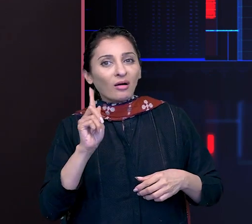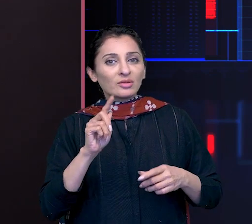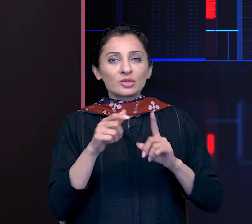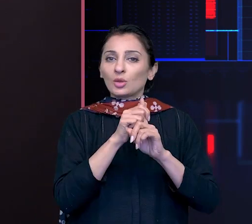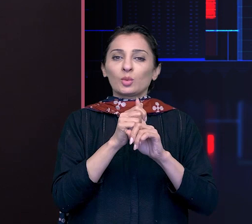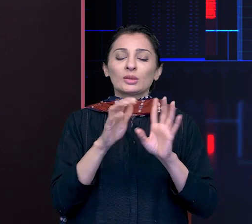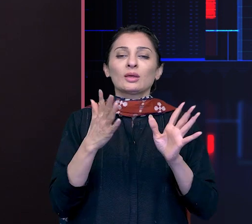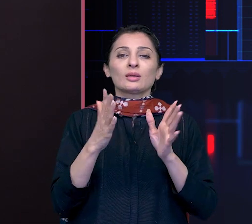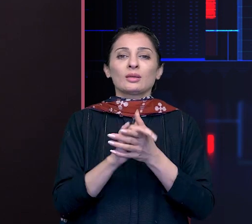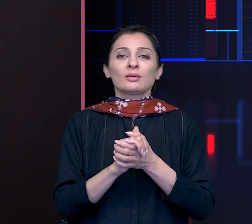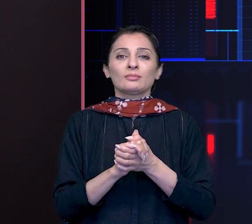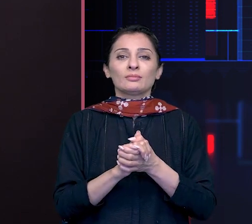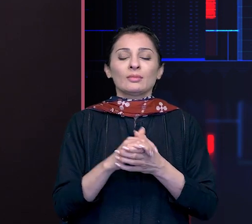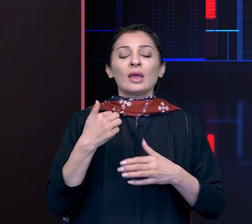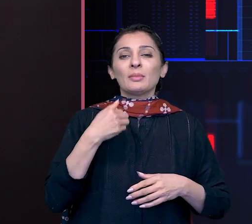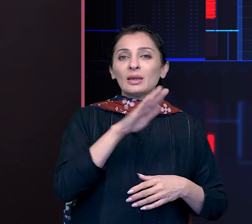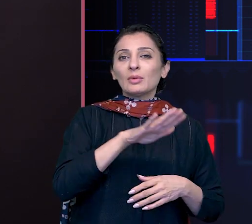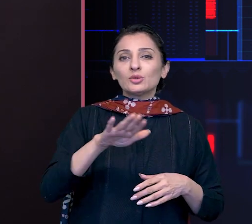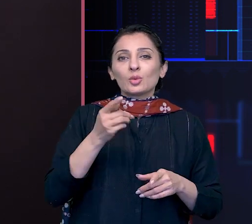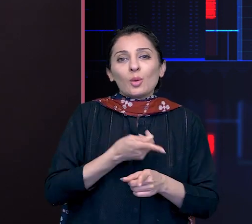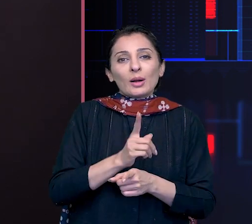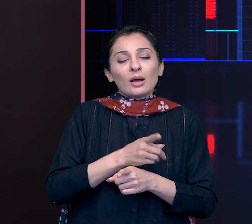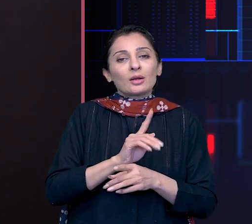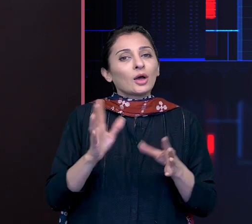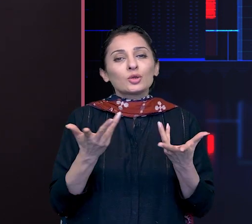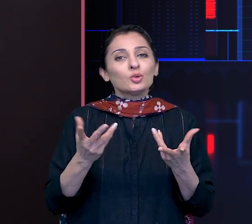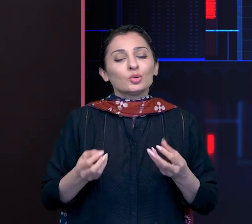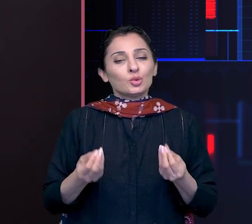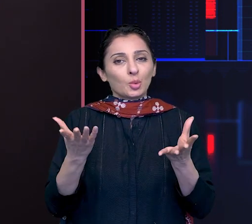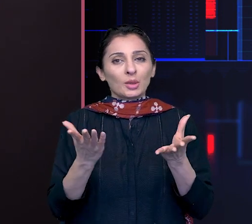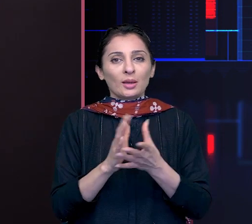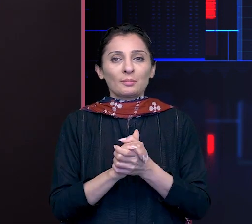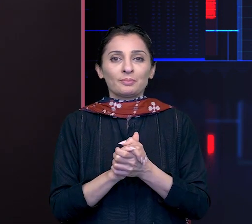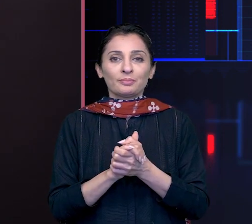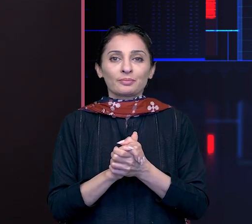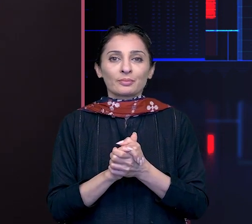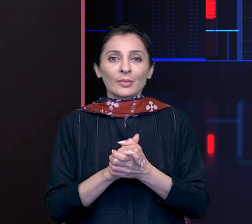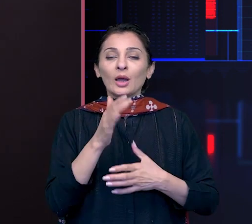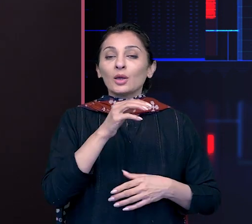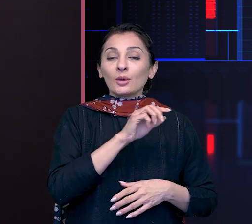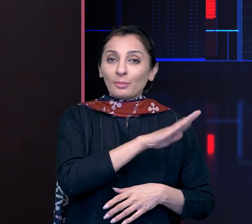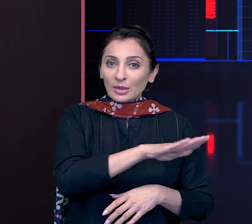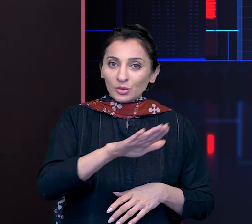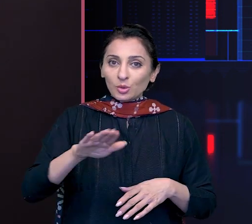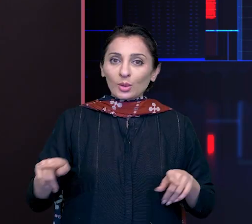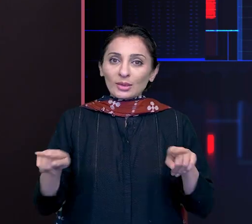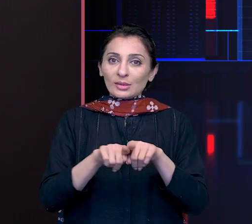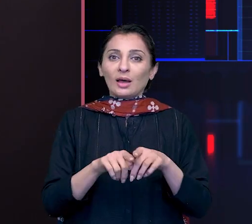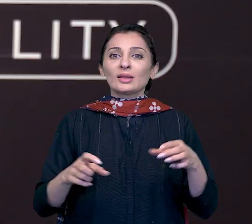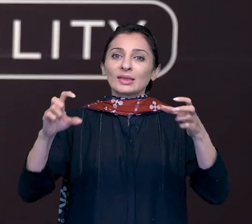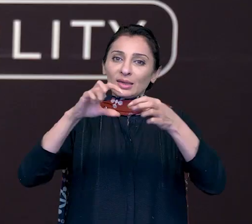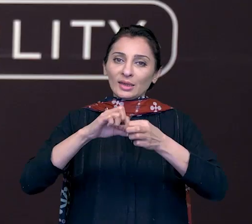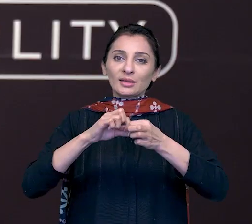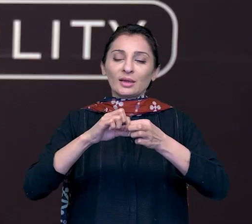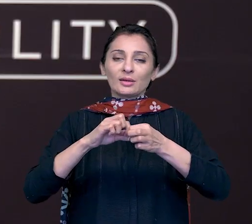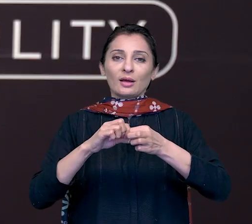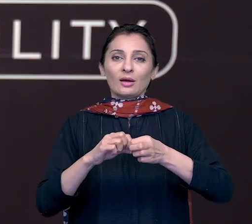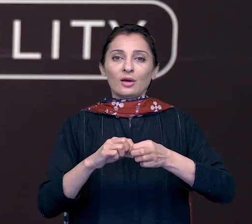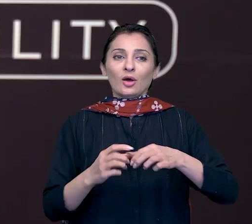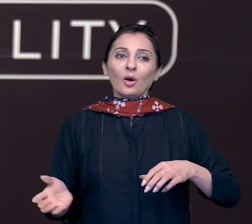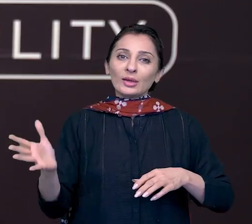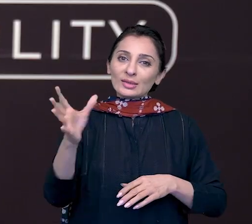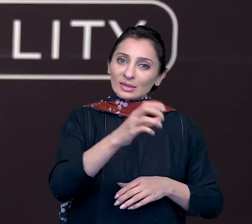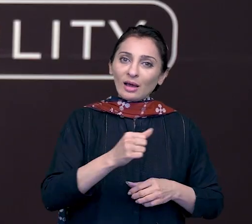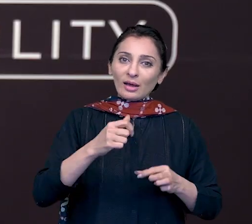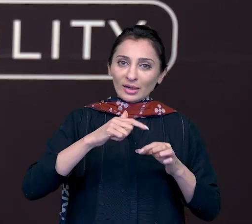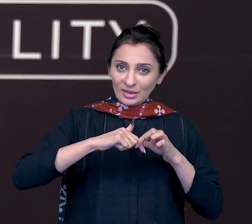ہیں، اس میں آپ کی ایج میٹر نہیں کرنی چاہیے. میں نے بچوں کو پڑھانا اس لیے شروع کیا کیونکہ ان کے ساتھ کنیکٹ